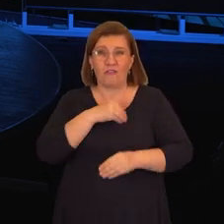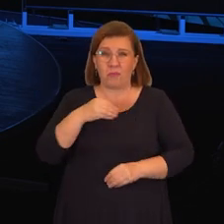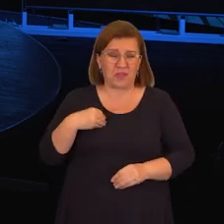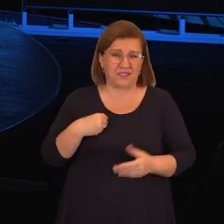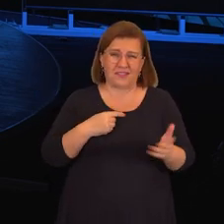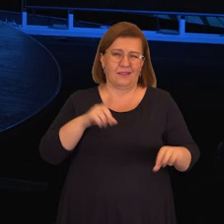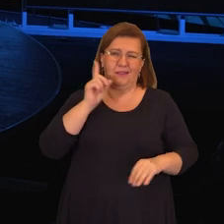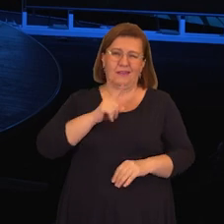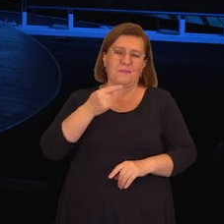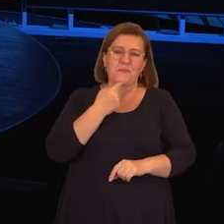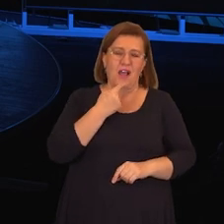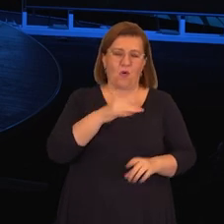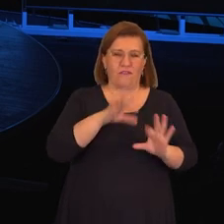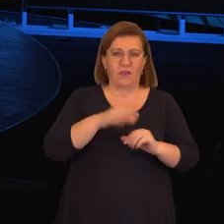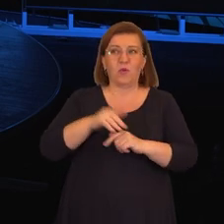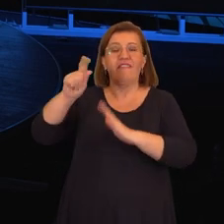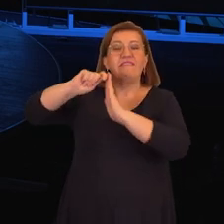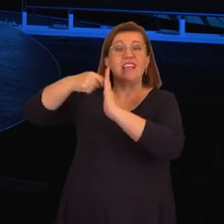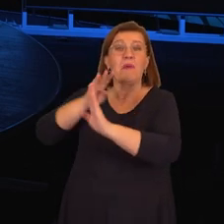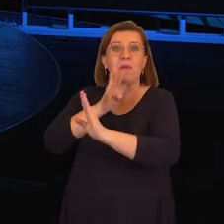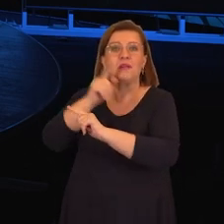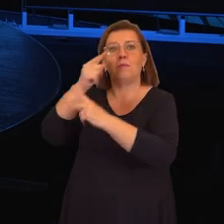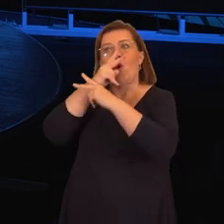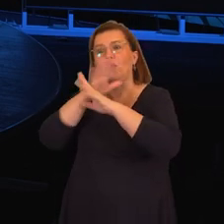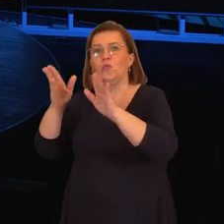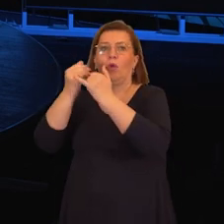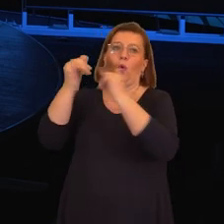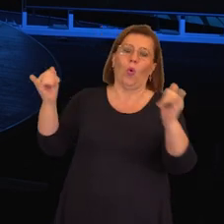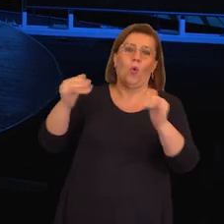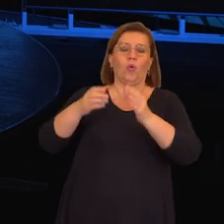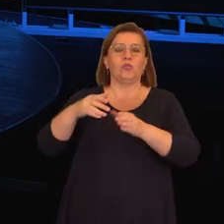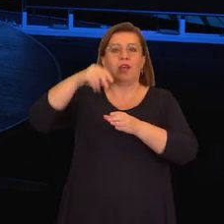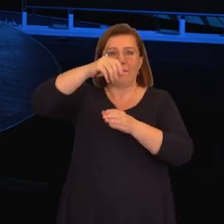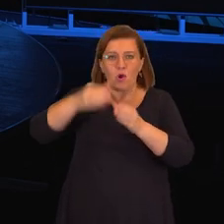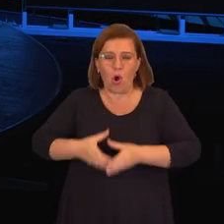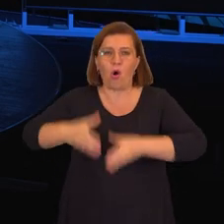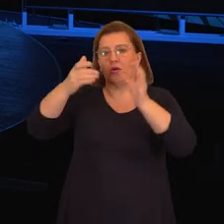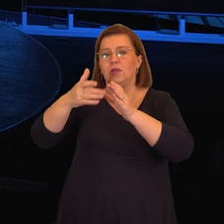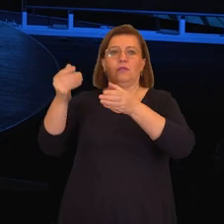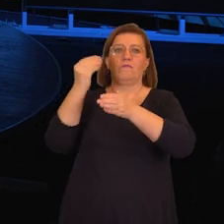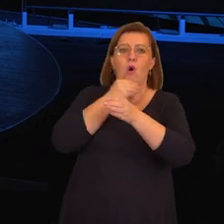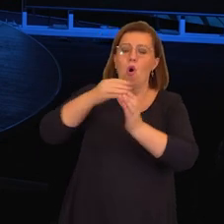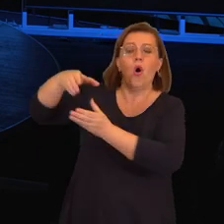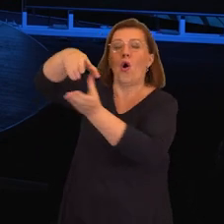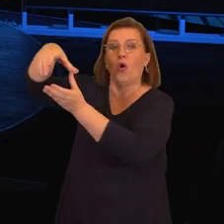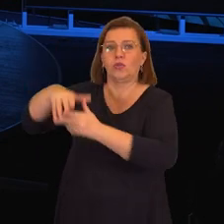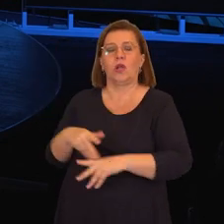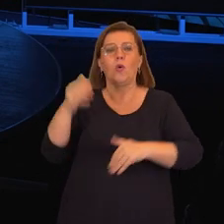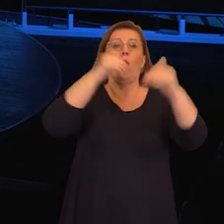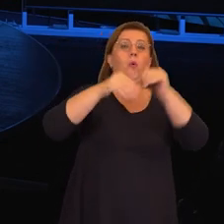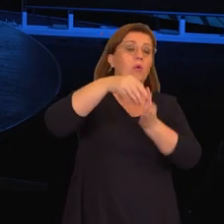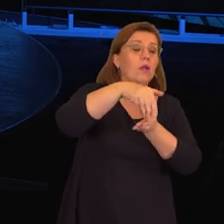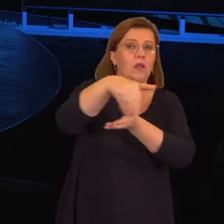Hollywood lubi nam pokazywać piękne pogrzeby, gdzie rozsypywane są prochy nad morzem, w górach. W